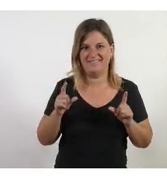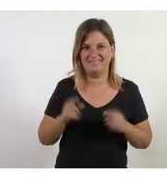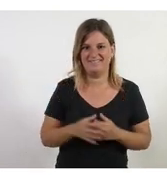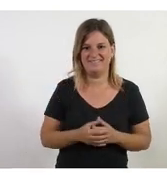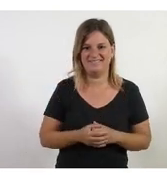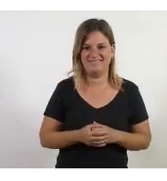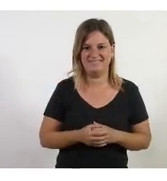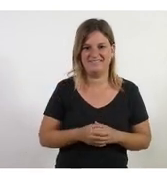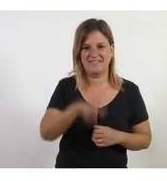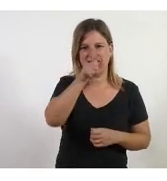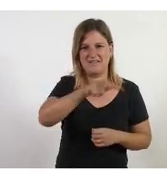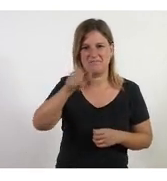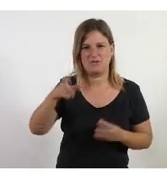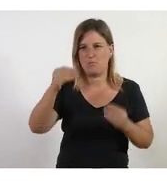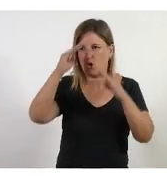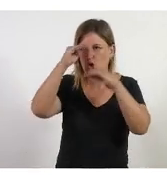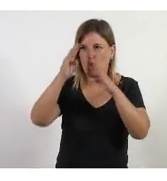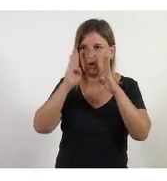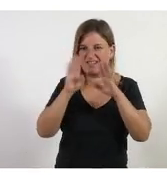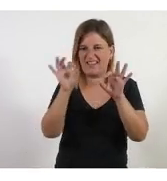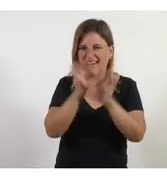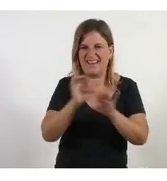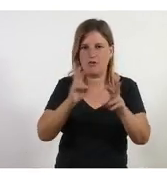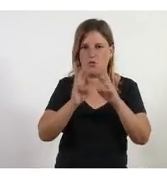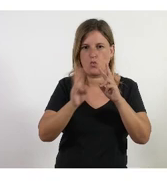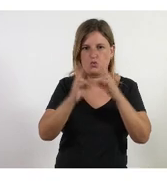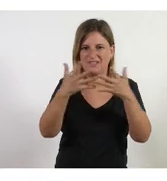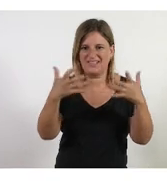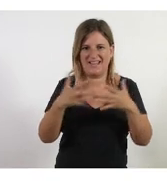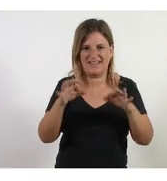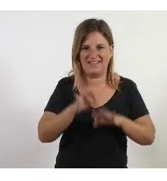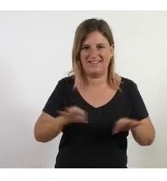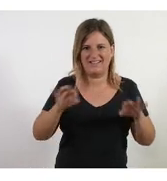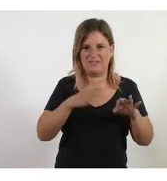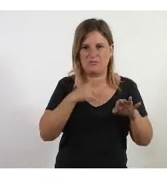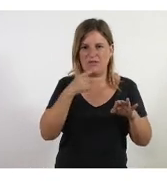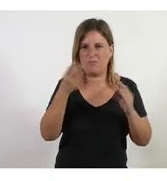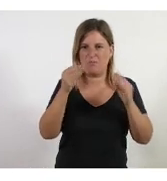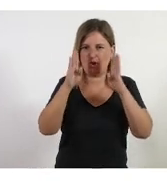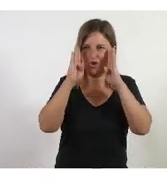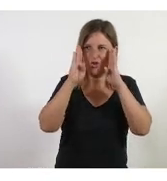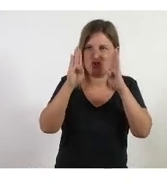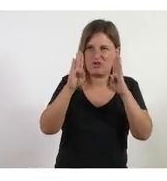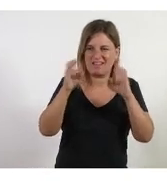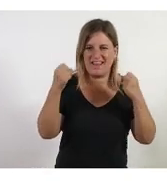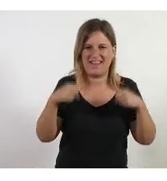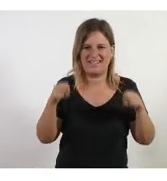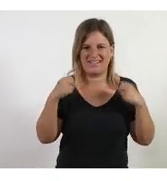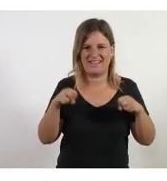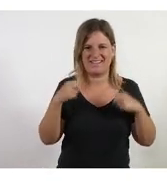Tenim a la gent molt concentrada, ningú estava dient res al xat, o sigui que s'han concentrat molt en l'exercici,